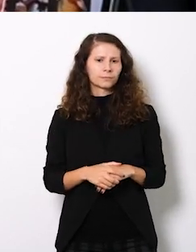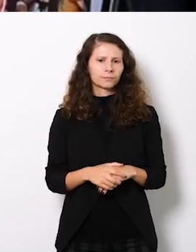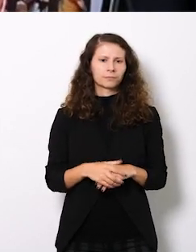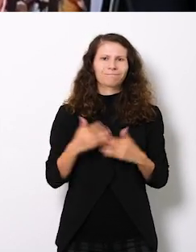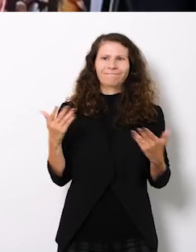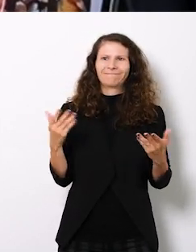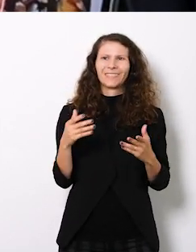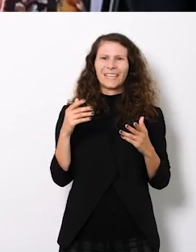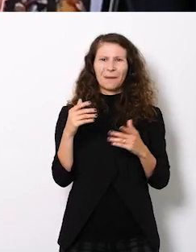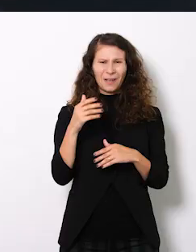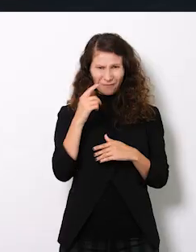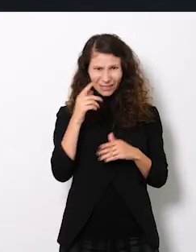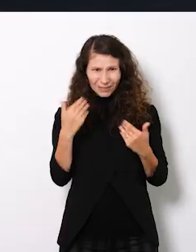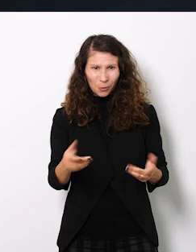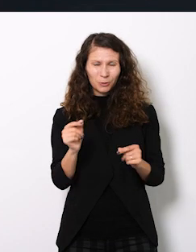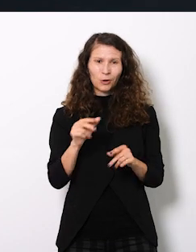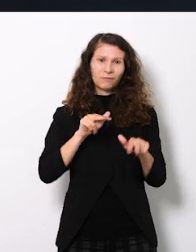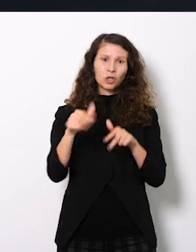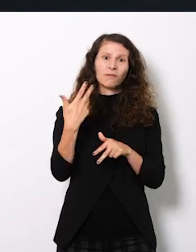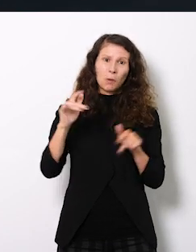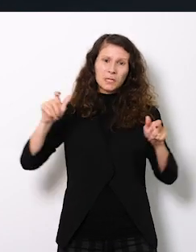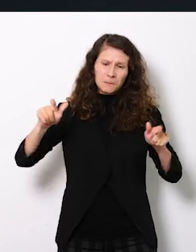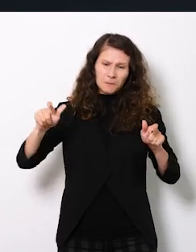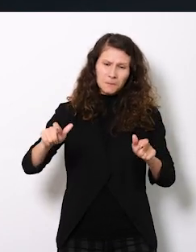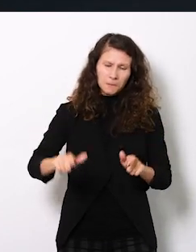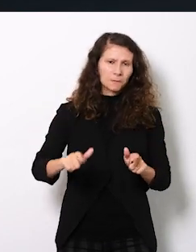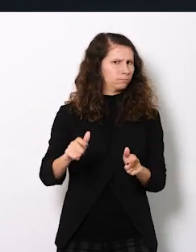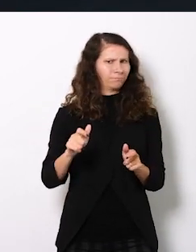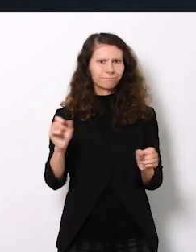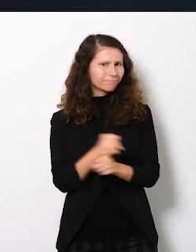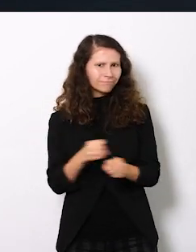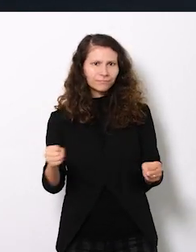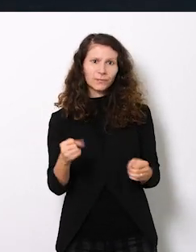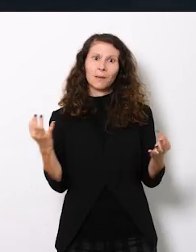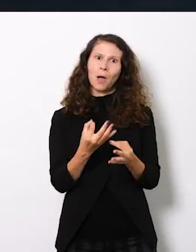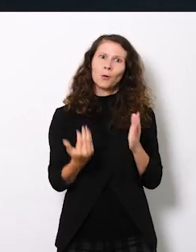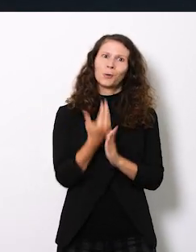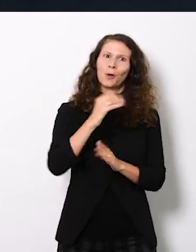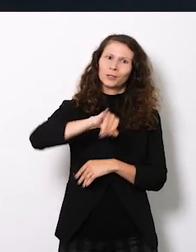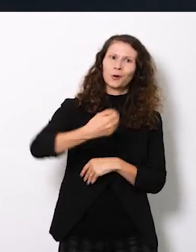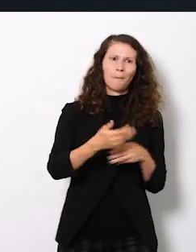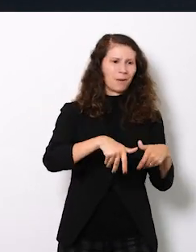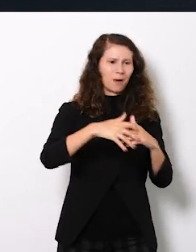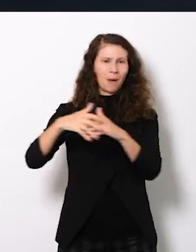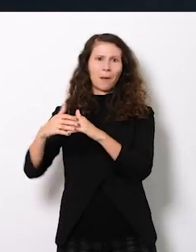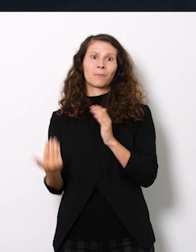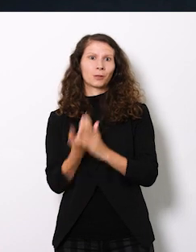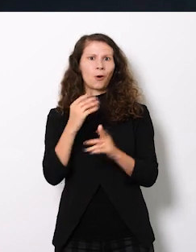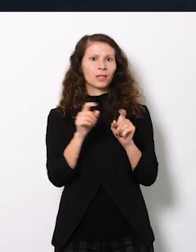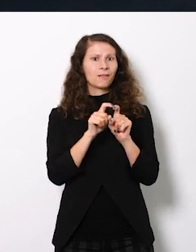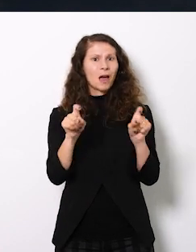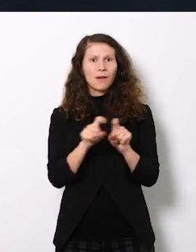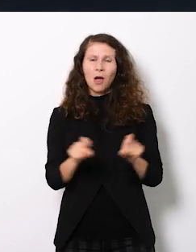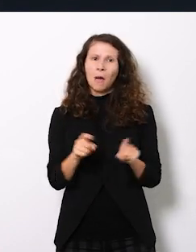die Wirtschaft noch weiter abwürgen, sondern das Ziel muss doch sein, dass neue Jobs entstehen, dass neue tolle Unternehmen wie BioNTech